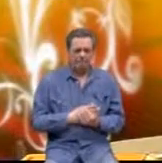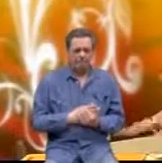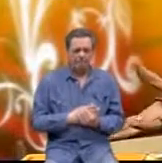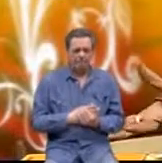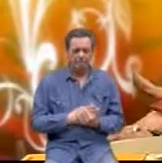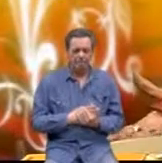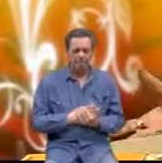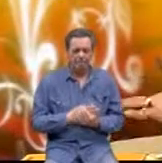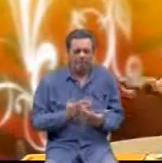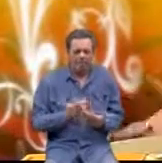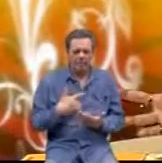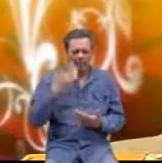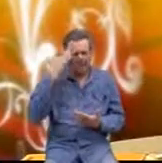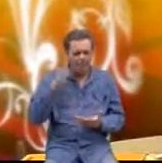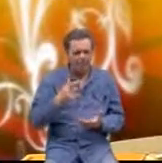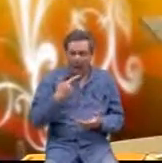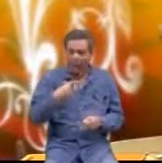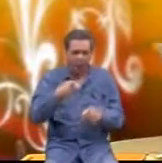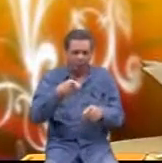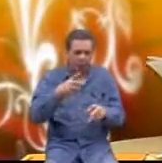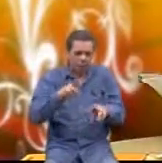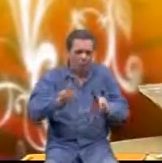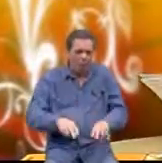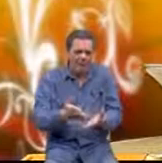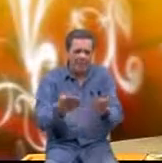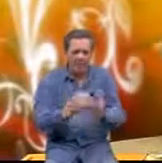mane i tako da. Ne znam, ali je istina. Evo, pa